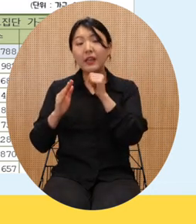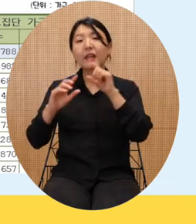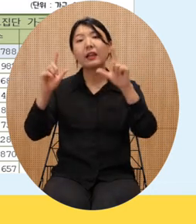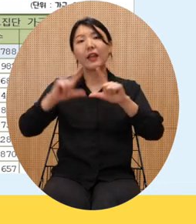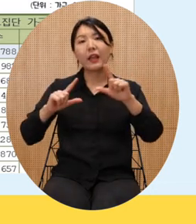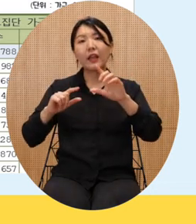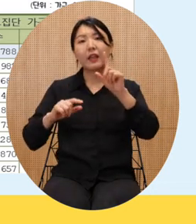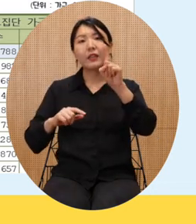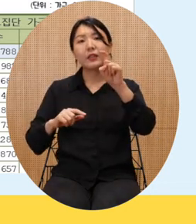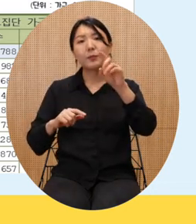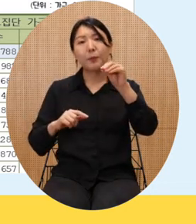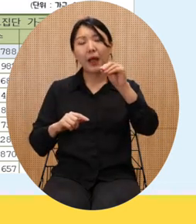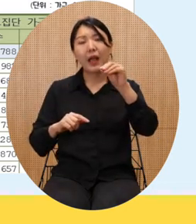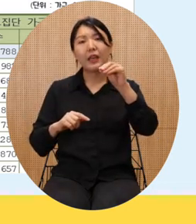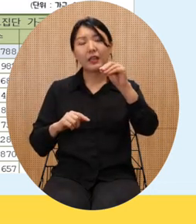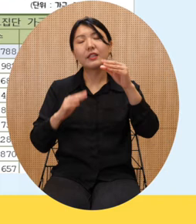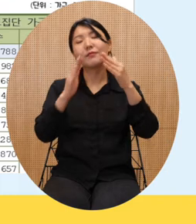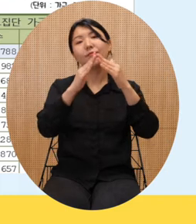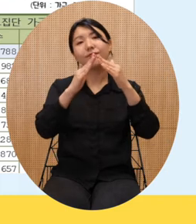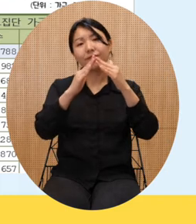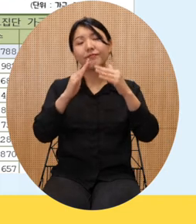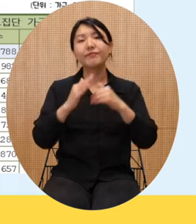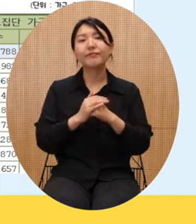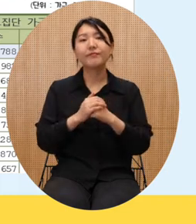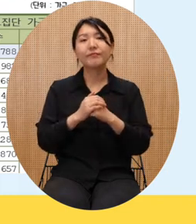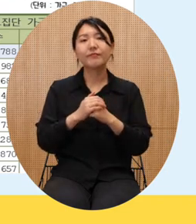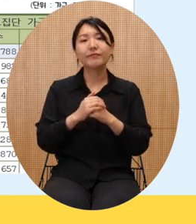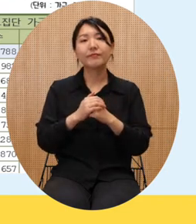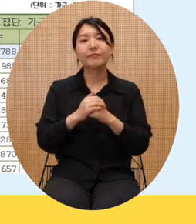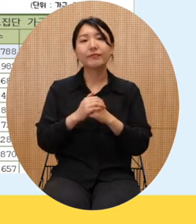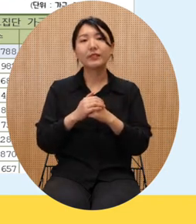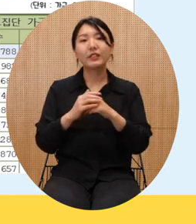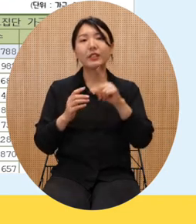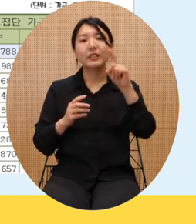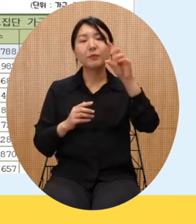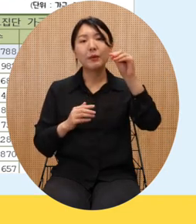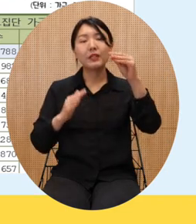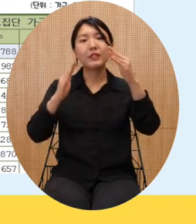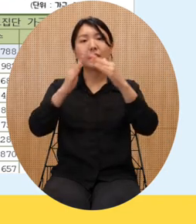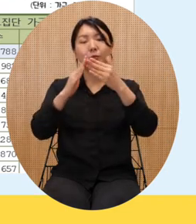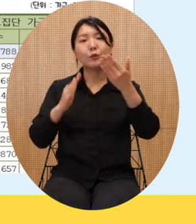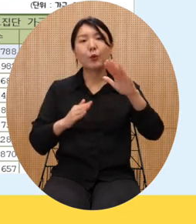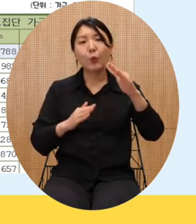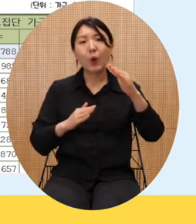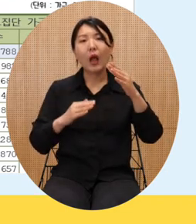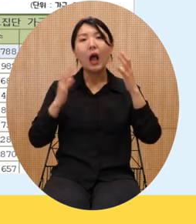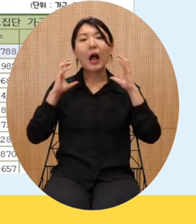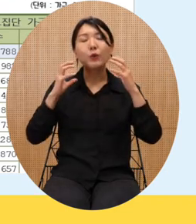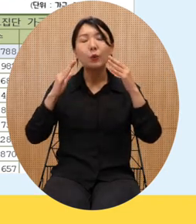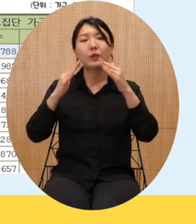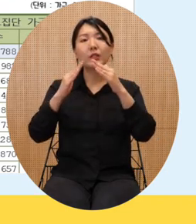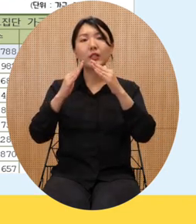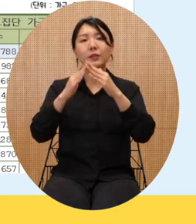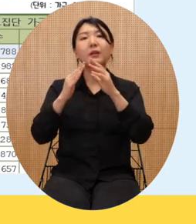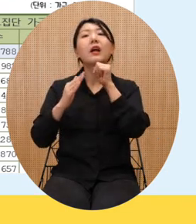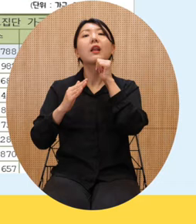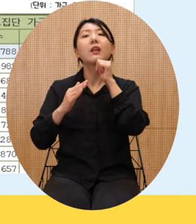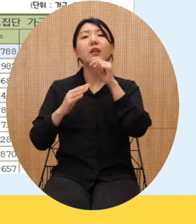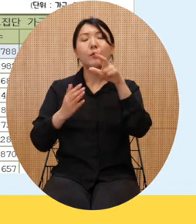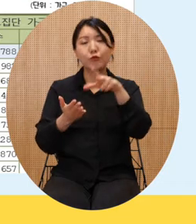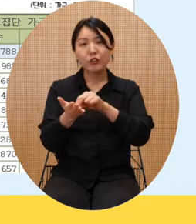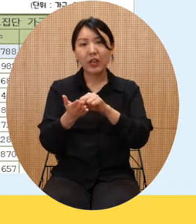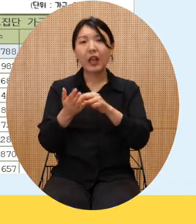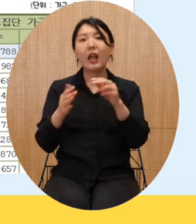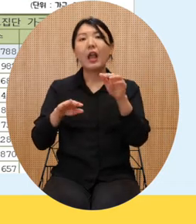6.9%가 주거 빈곤 상태에 있고 한 10만 가구 정도입니다. 그래서 이 10만 가구 정도